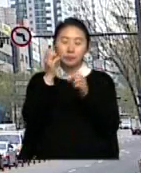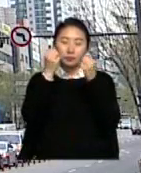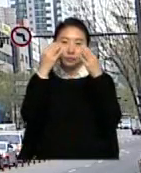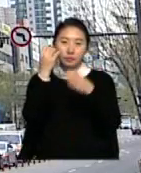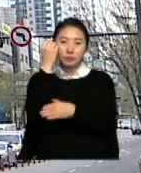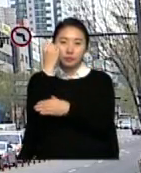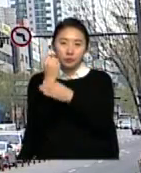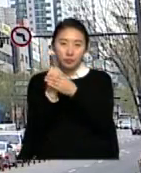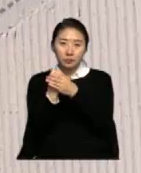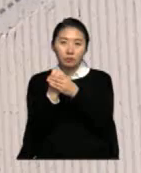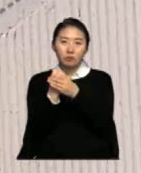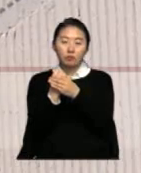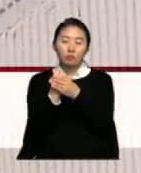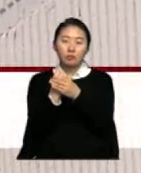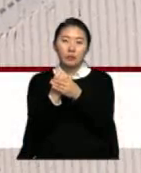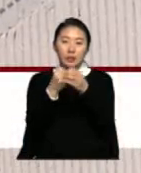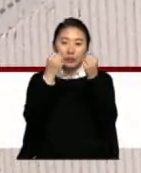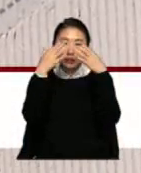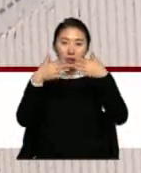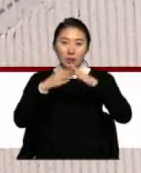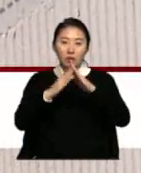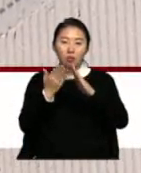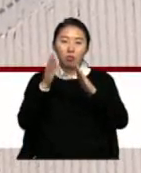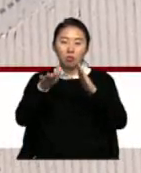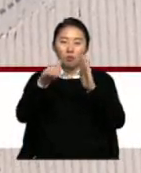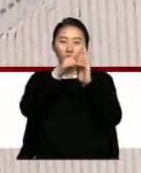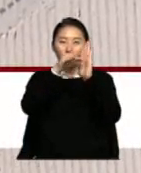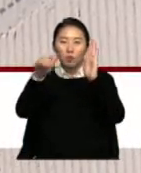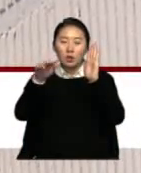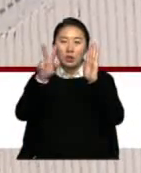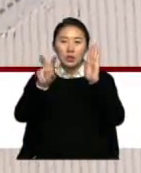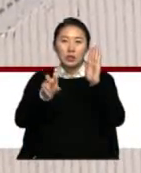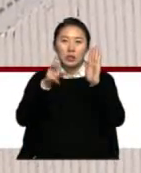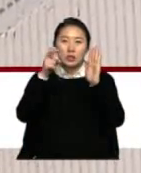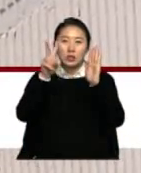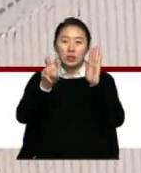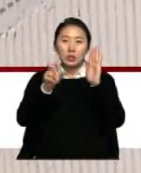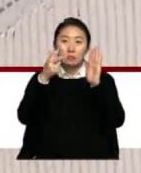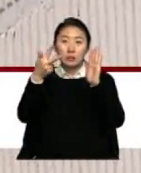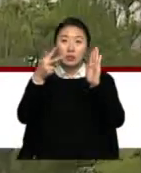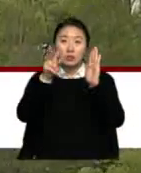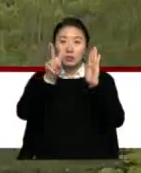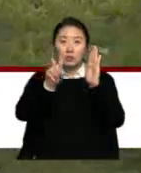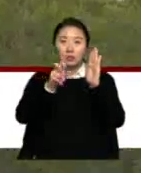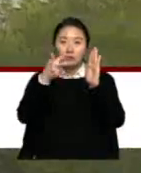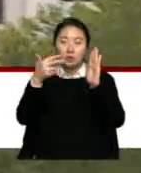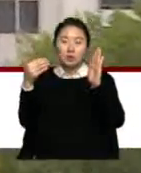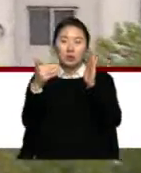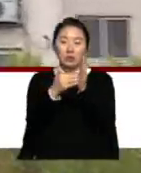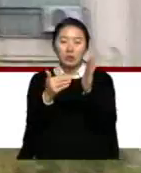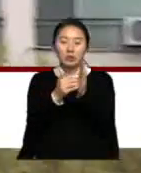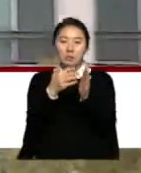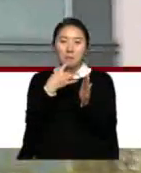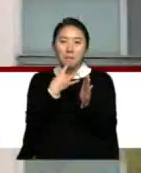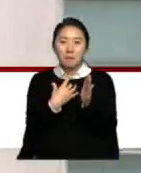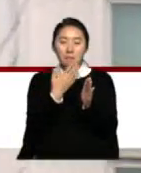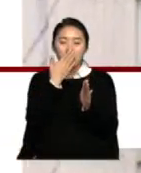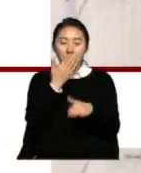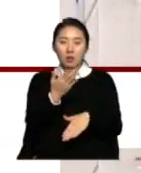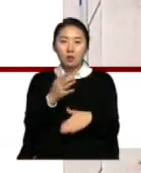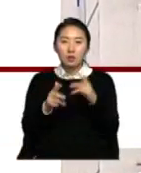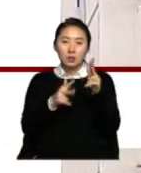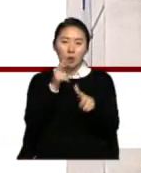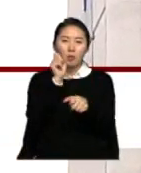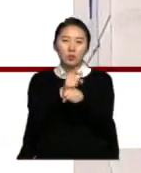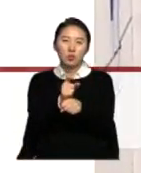재건축 시기가 도래한 것. 그러나 고도 제한에 걸려 22층에서 최대 27층까지로만 재건축이 가능합니다.